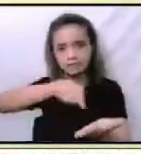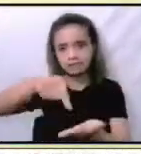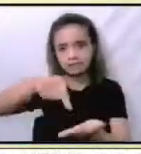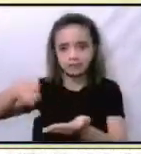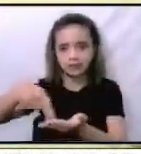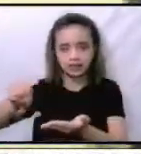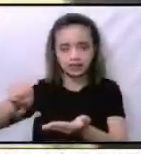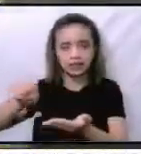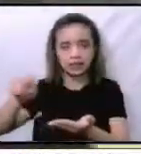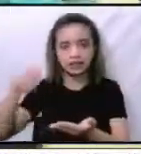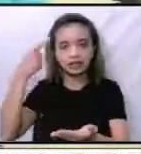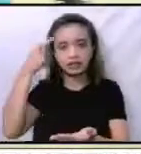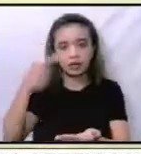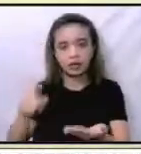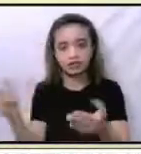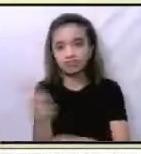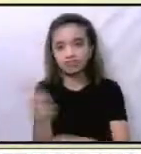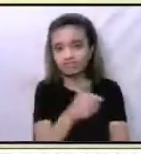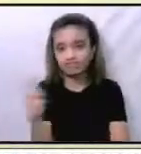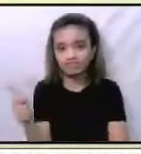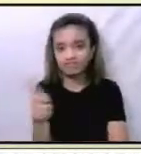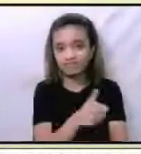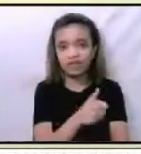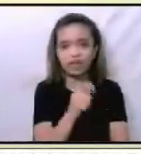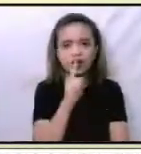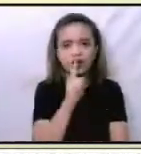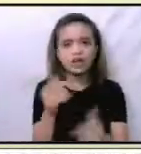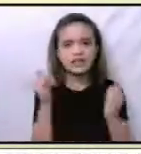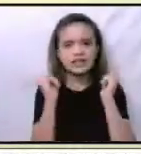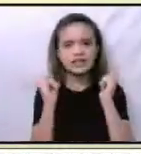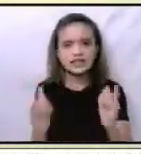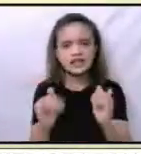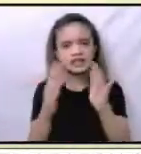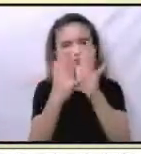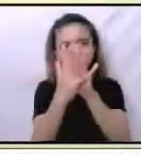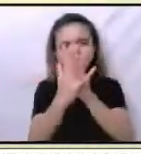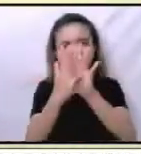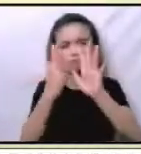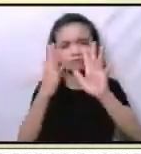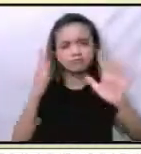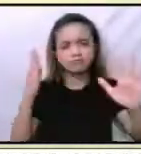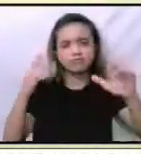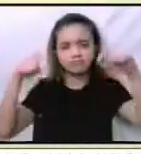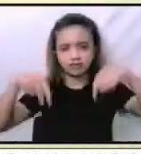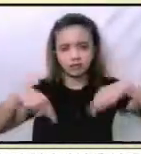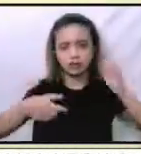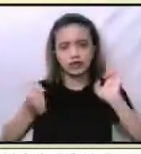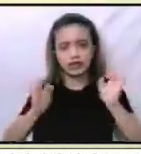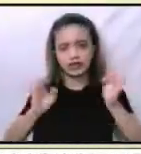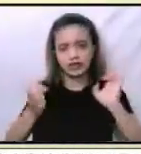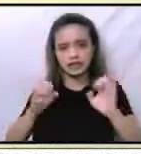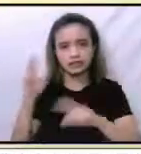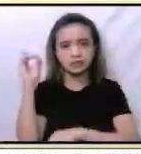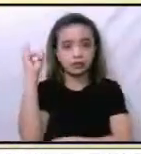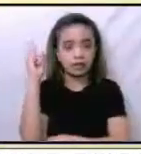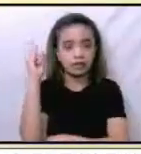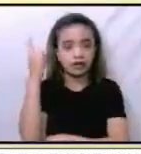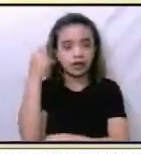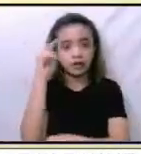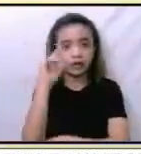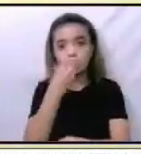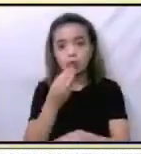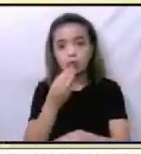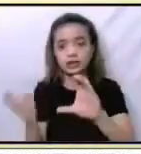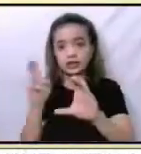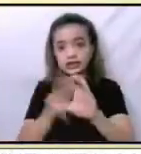transportasyon, no, ay mahaba pa rin yung pila ngayon dito sa EDSA Monumento para doon sa mga makasakay pa southbound o